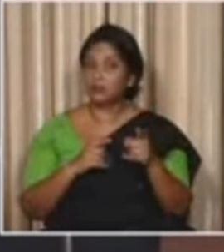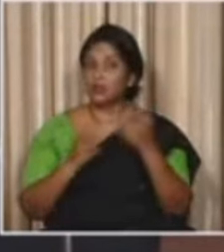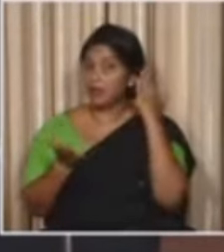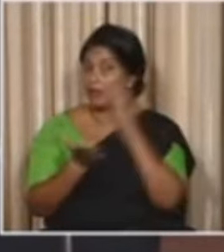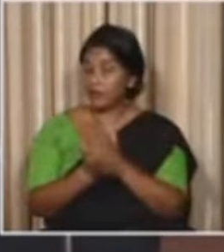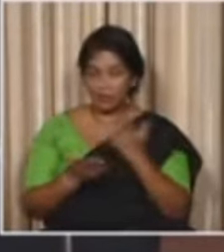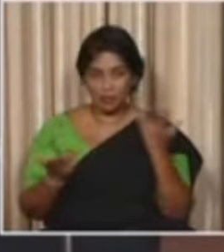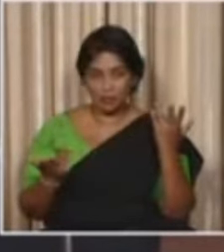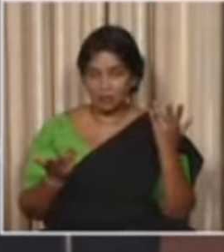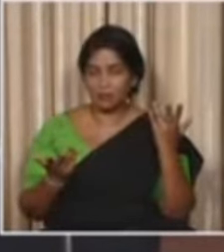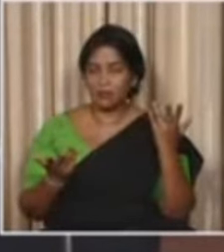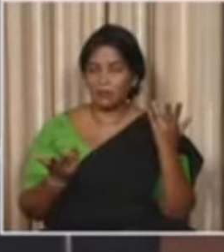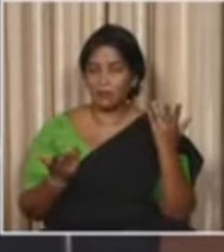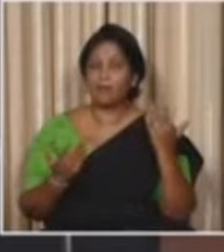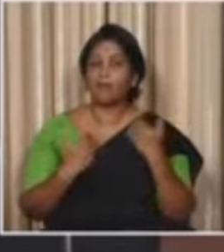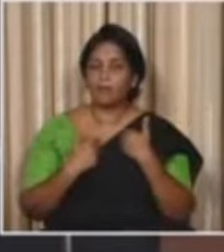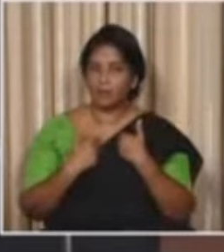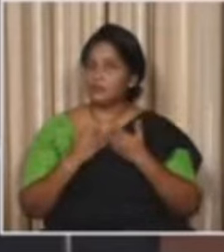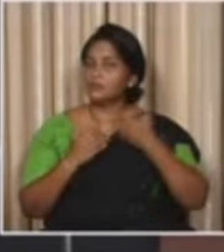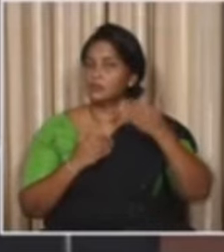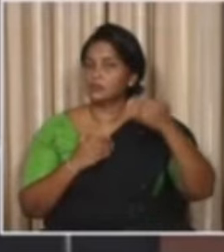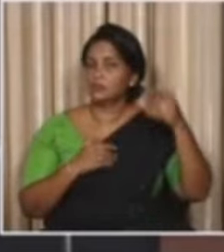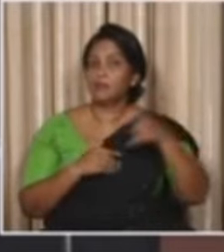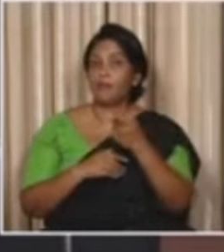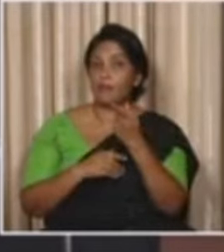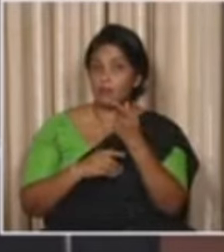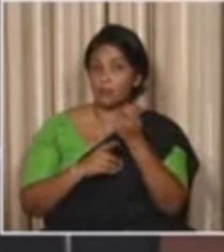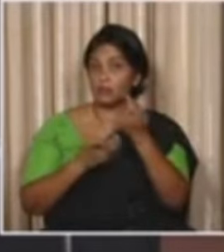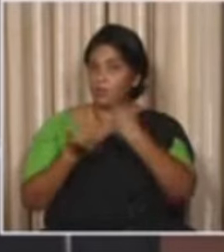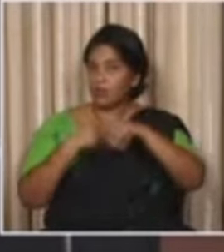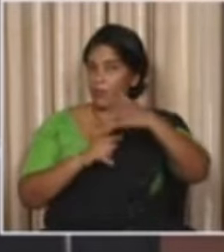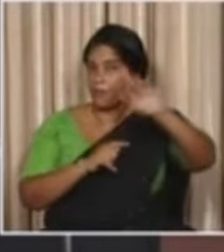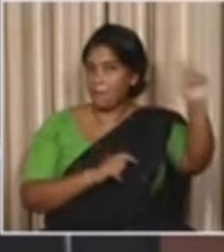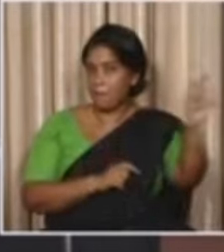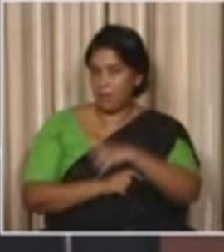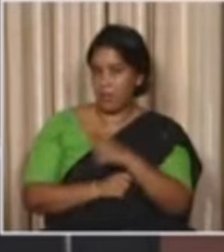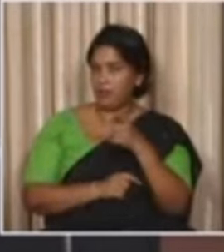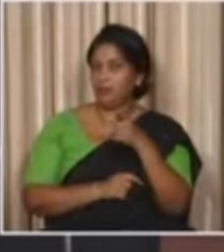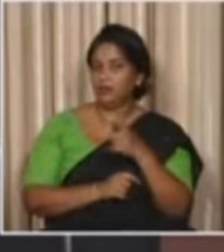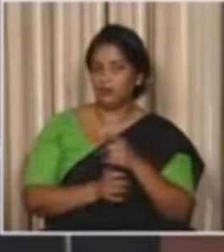නැත්තම් අපි ඉදිරියේදී මේ මුදල එයාගේ ගාය කරනවා